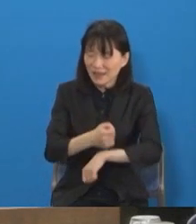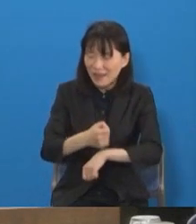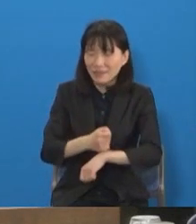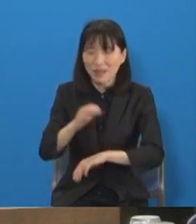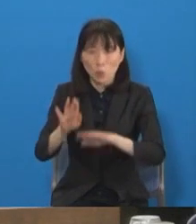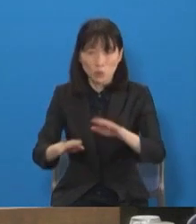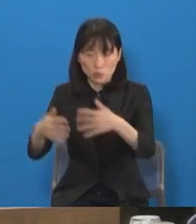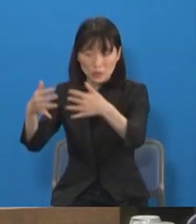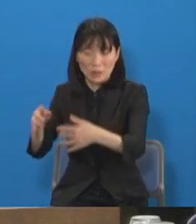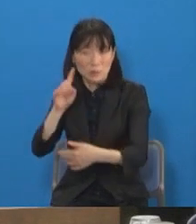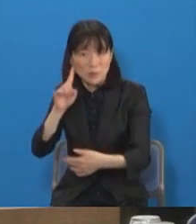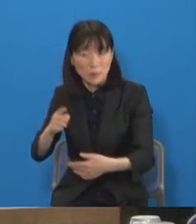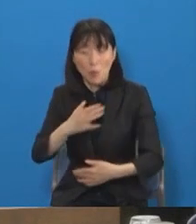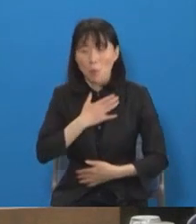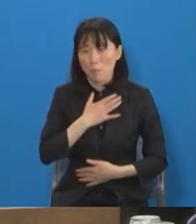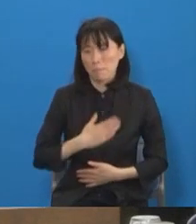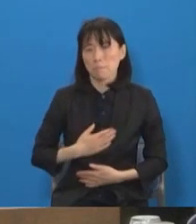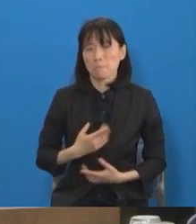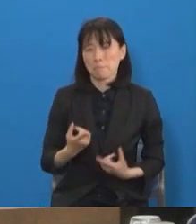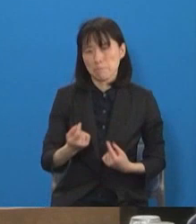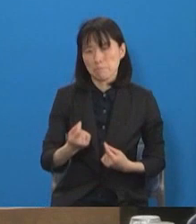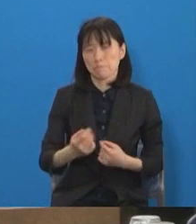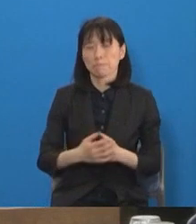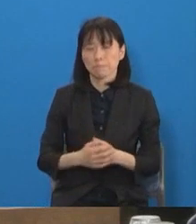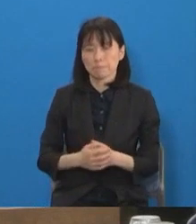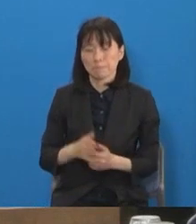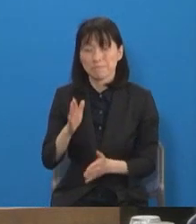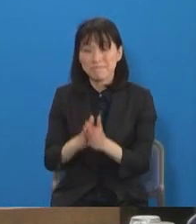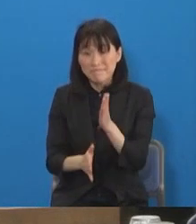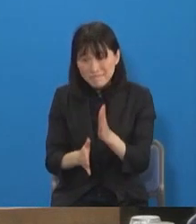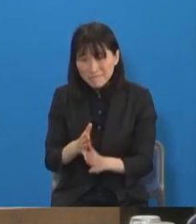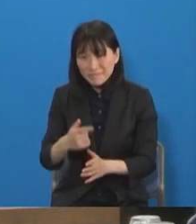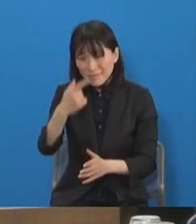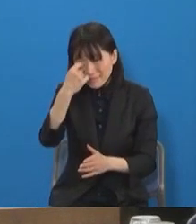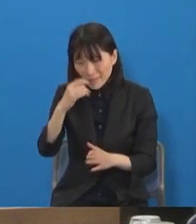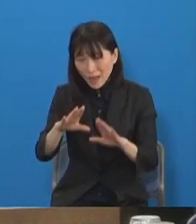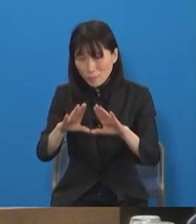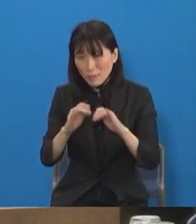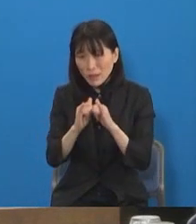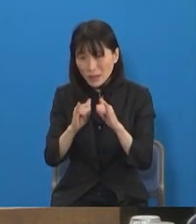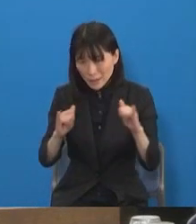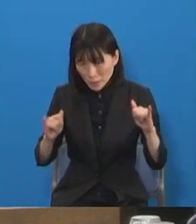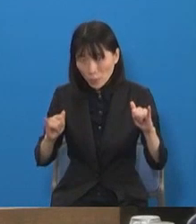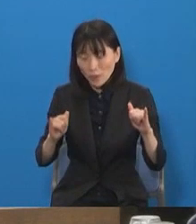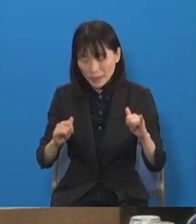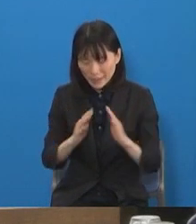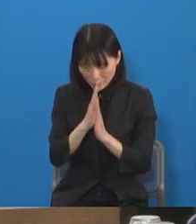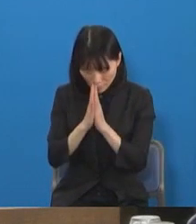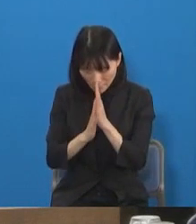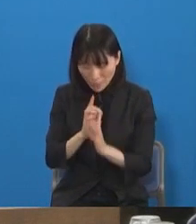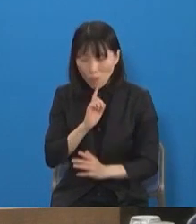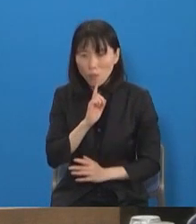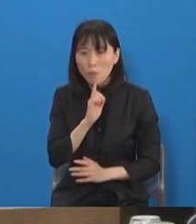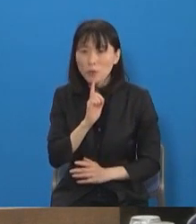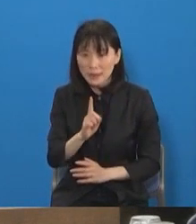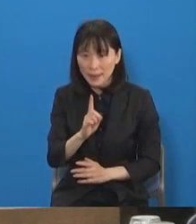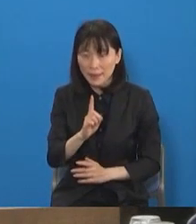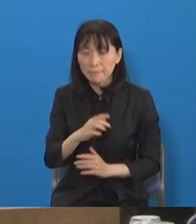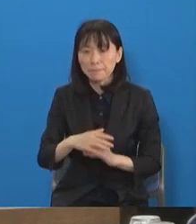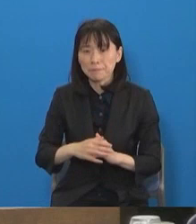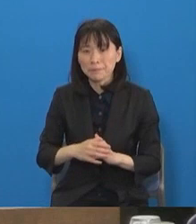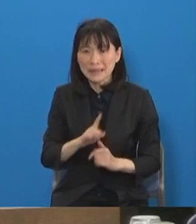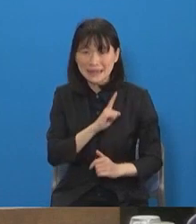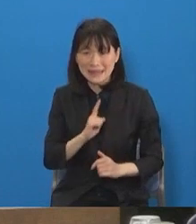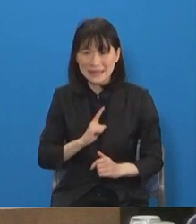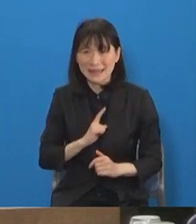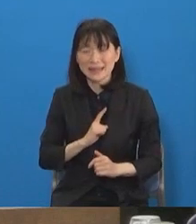によっても周知の通りであります。改めて被害に遭われた方々にお見舞い申し上げますとともに、一日